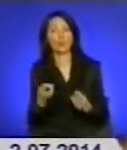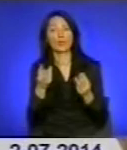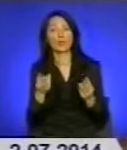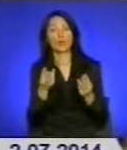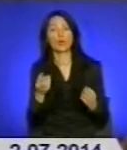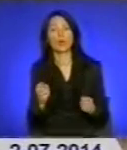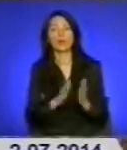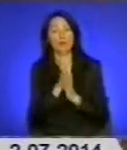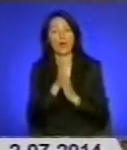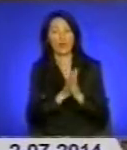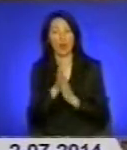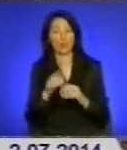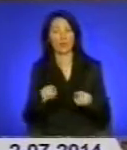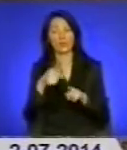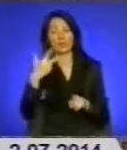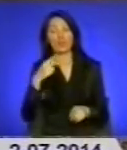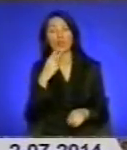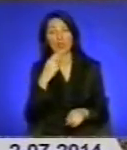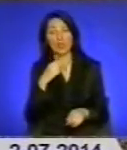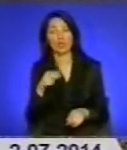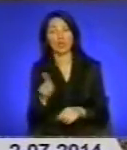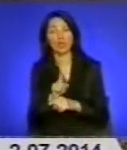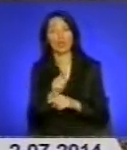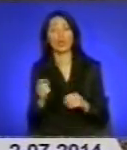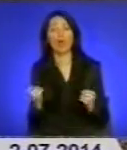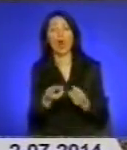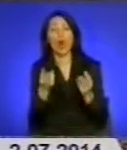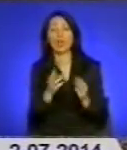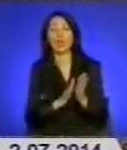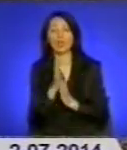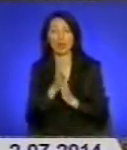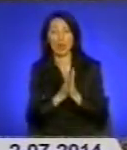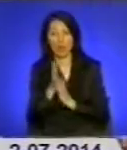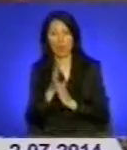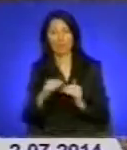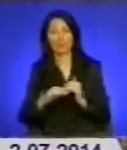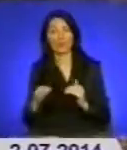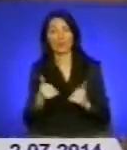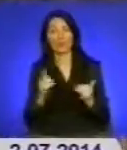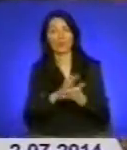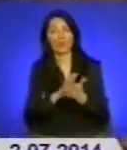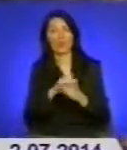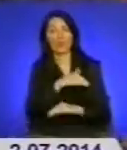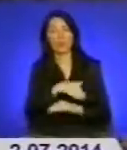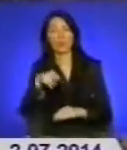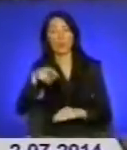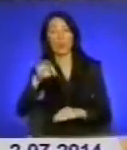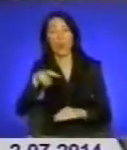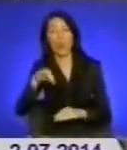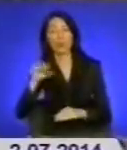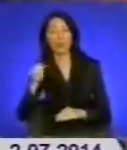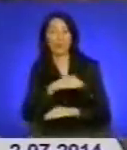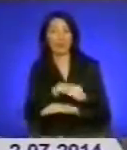також 30 червня у Тернополі горіла трава на відкритій території та сміття по вулиці Поліській та по вулиці